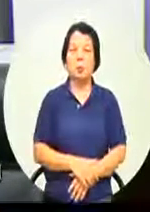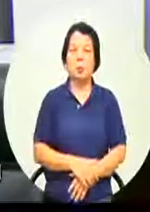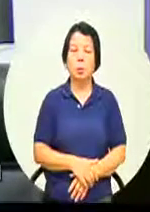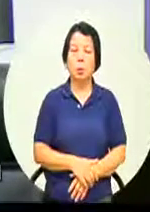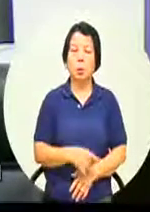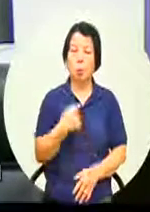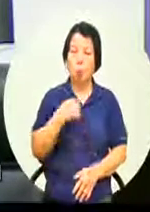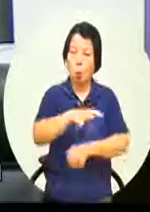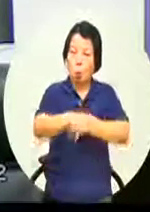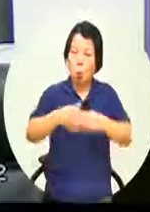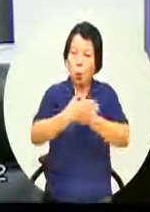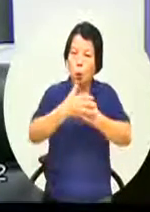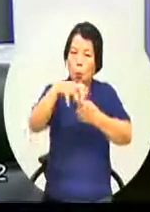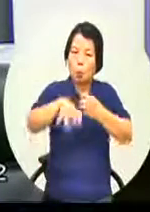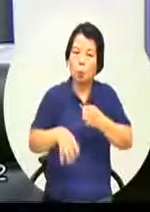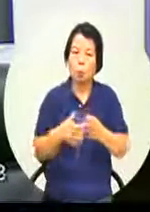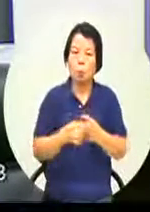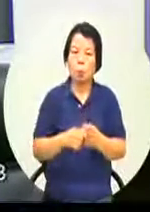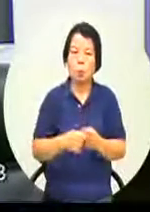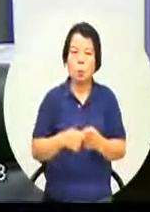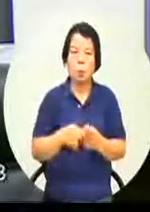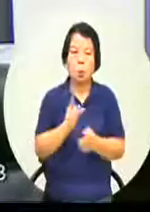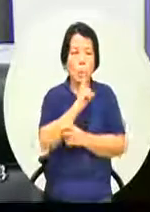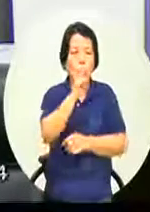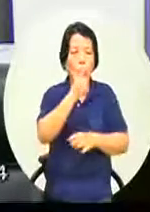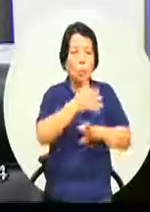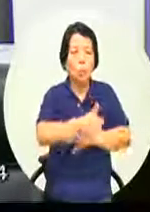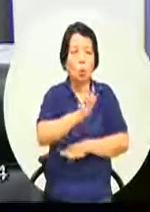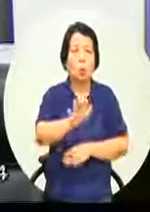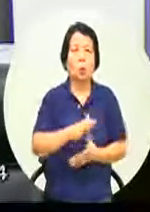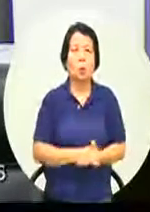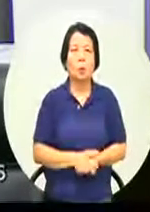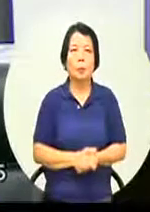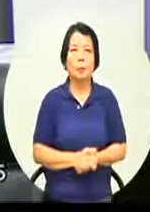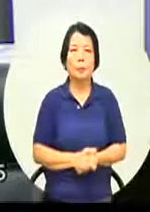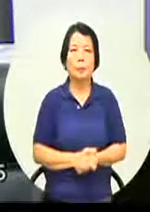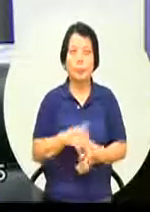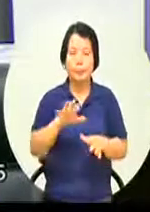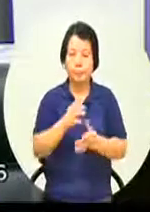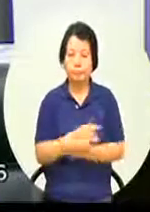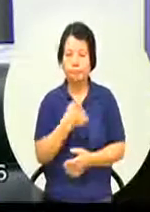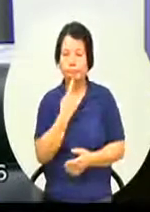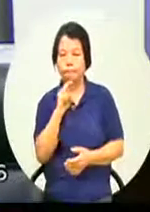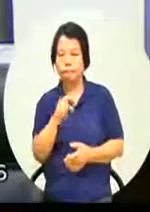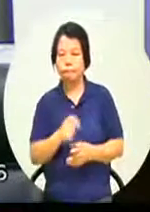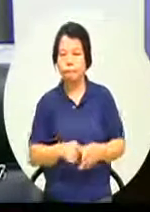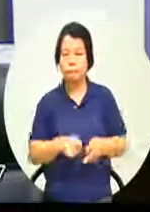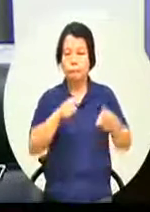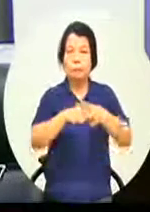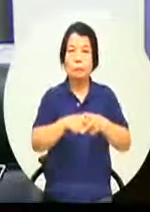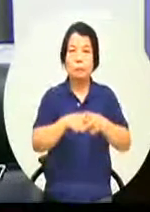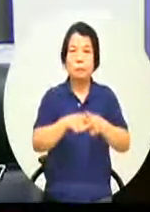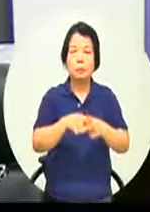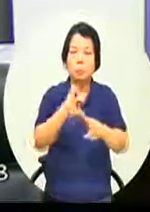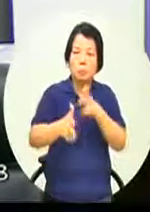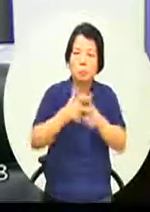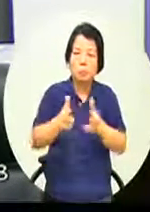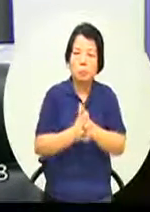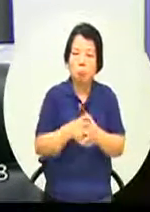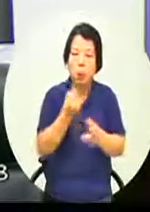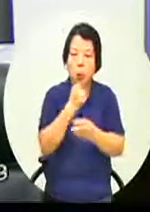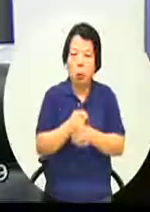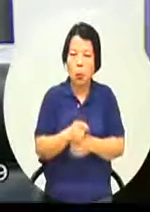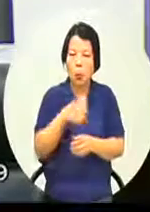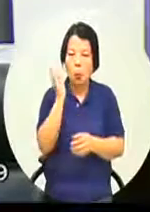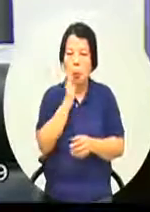跟环保局也有检举过，哦，那应该是我们也怀疑说工厂有偷排，哦，一些废水，